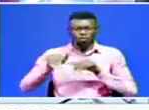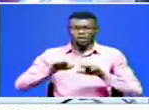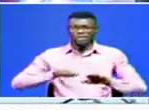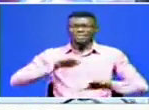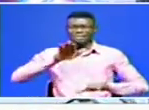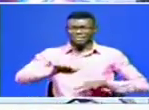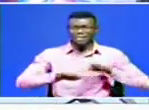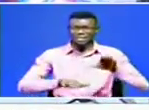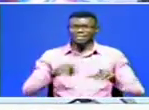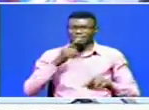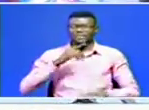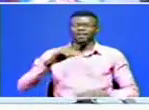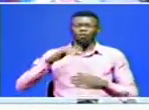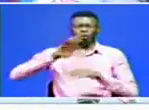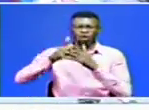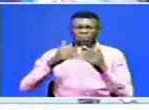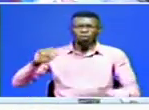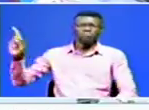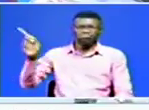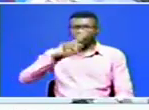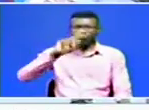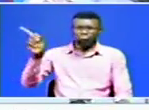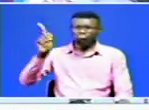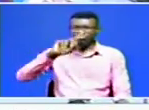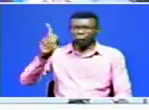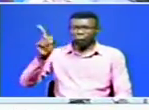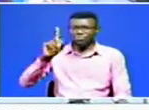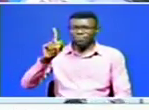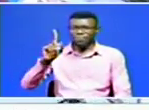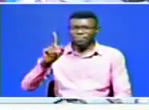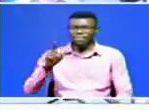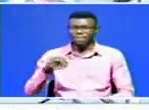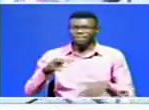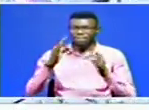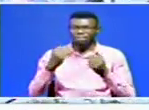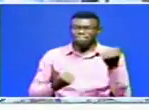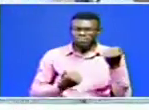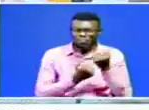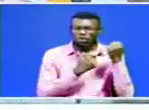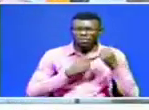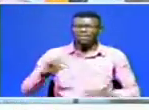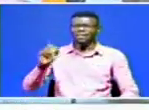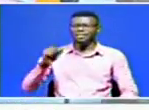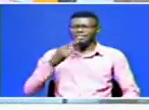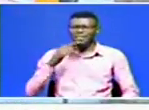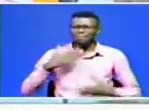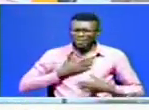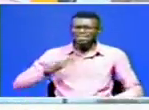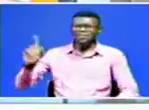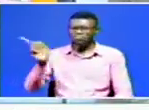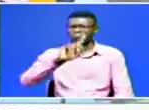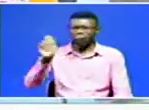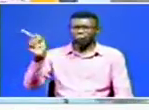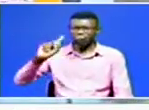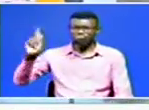alikuwa anawaambia inua kidole. Hebu muinue kidole tuone. Kama unakubaliana na mimi inua kidole, alafu anasema tingisha.